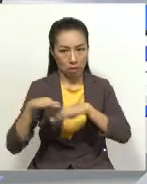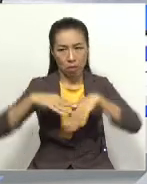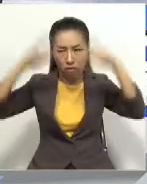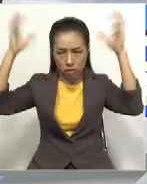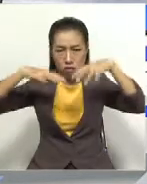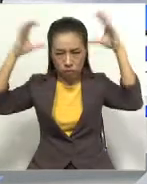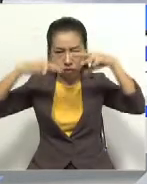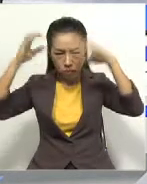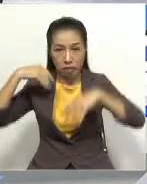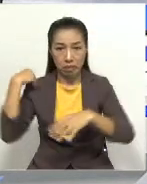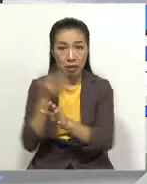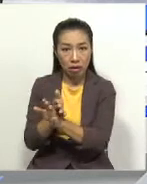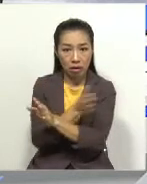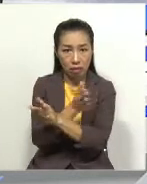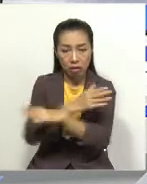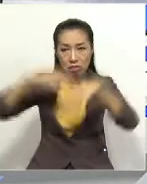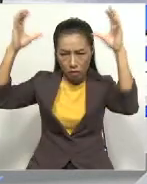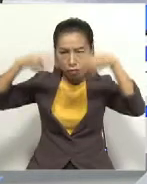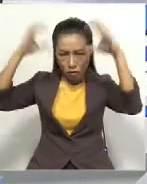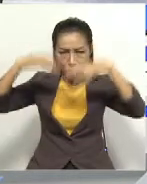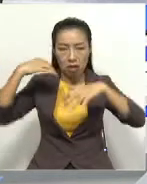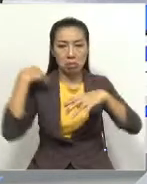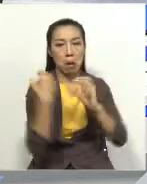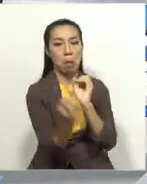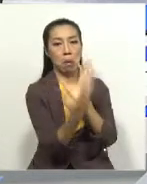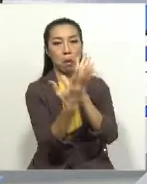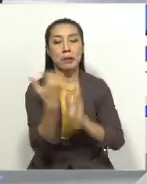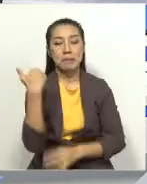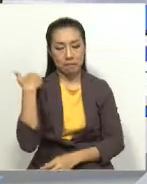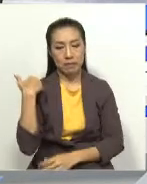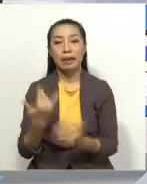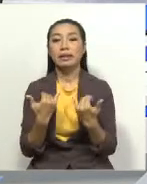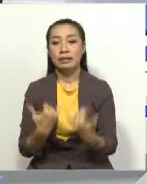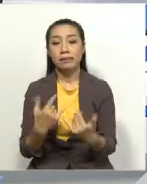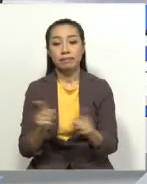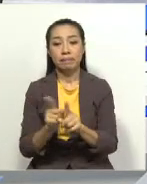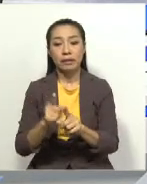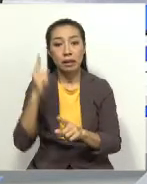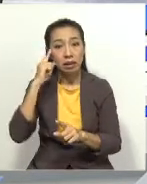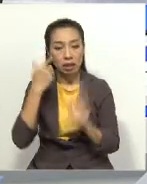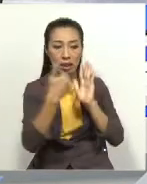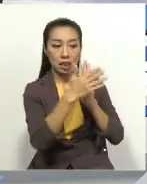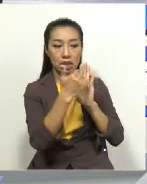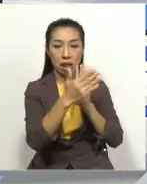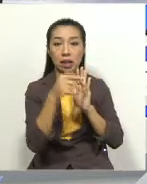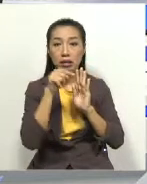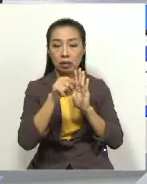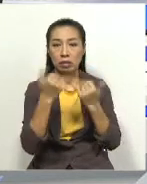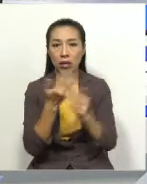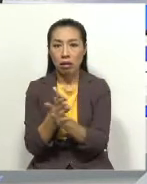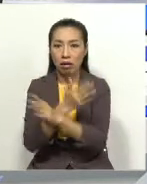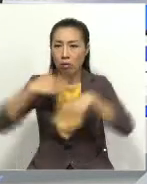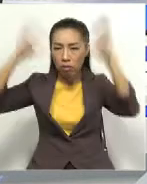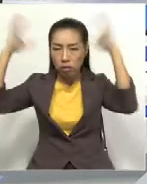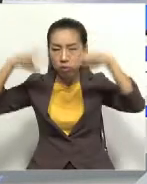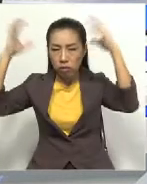ตกหนักกันอยู่ที่ผ่านมามีตกหนักแล้วก็ได้รับผลกระทบไปแล้วใช่นะคะเพราะฉะนั้นตอนนี้เนี่ยสถานการณ์น้ำในภาคอีสานหลังจากที่มีฝ